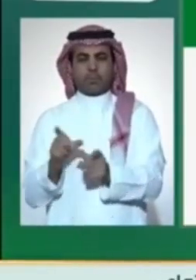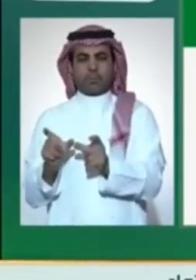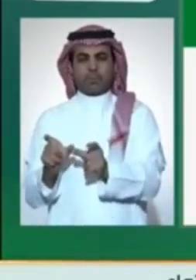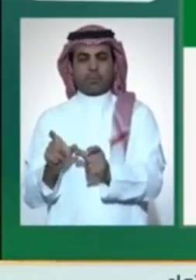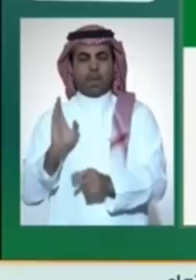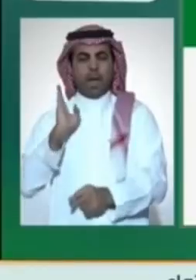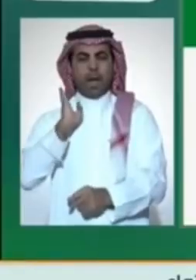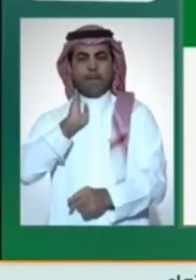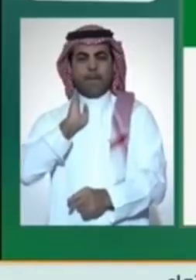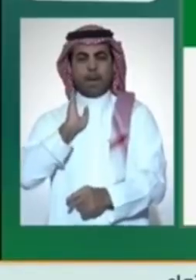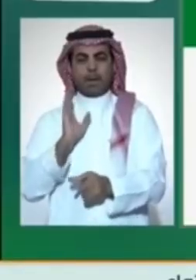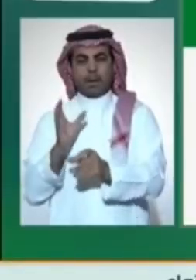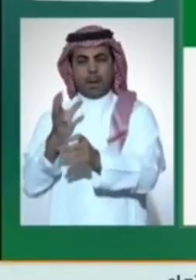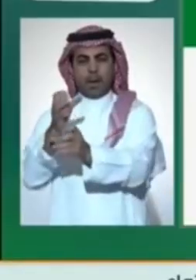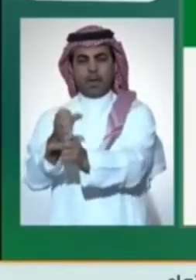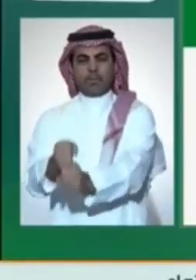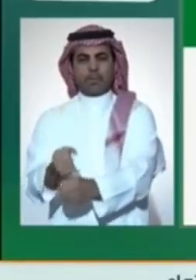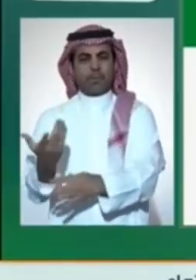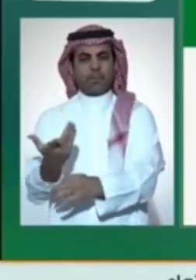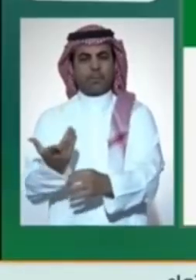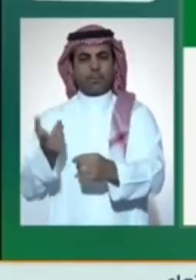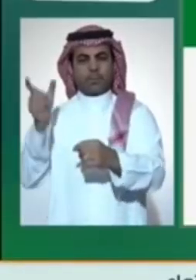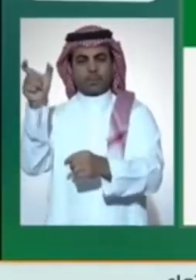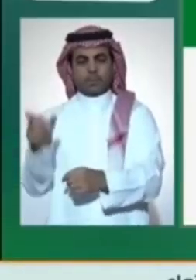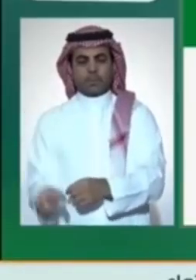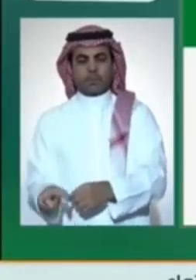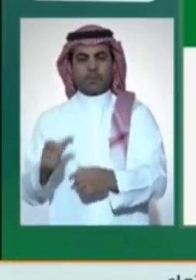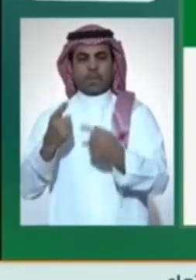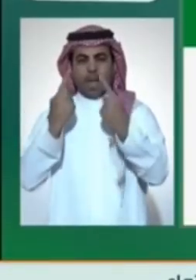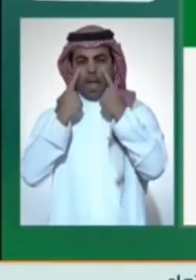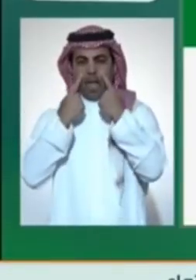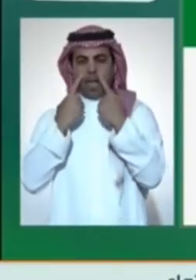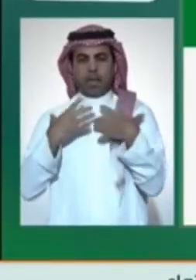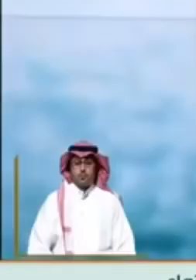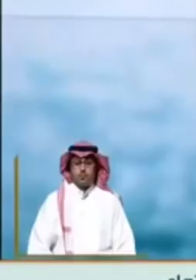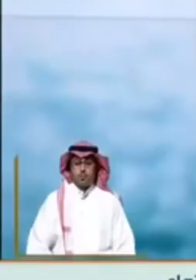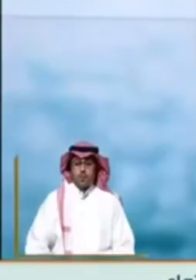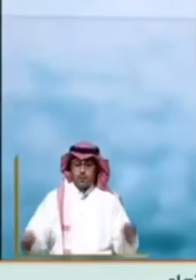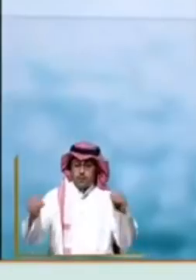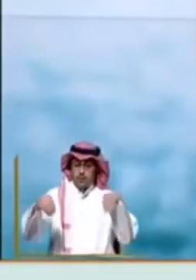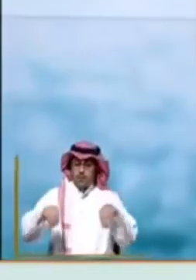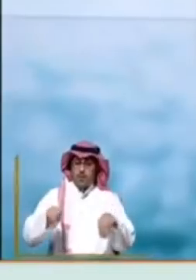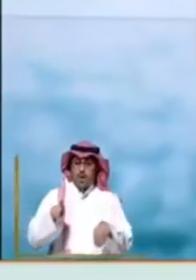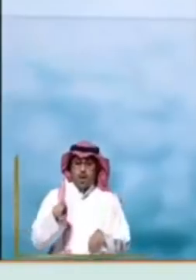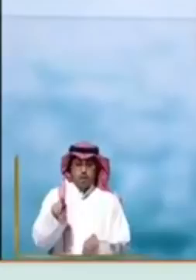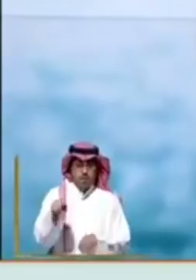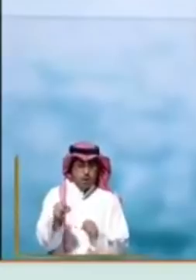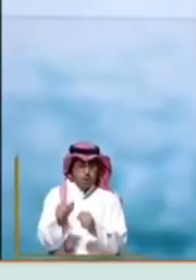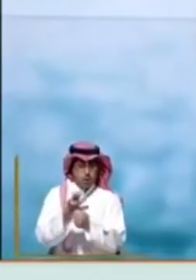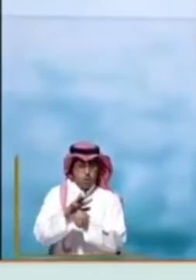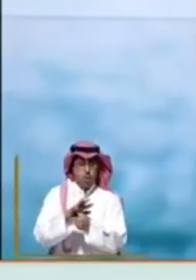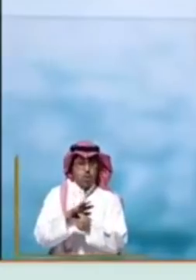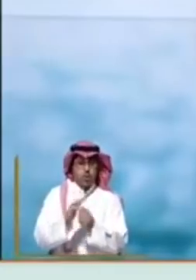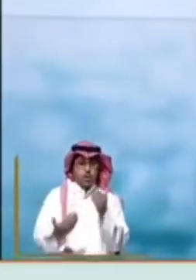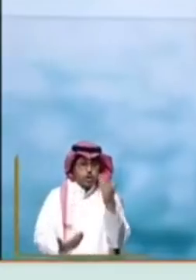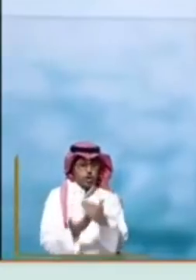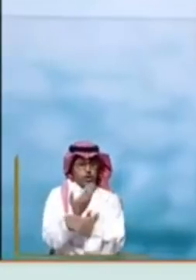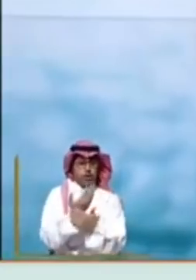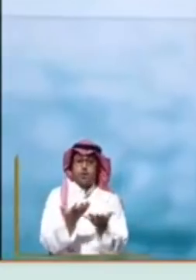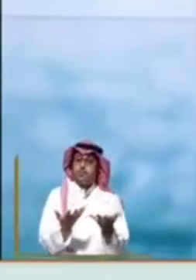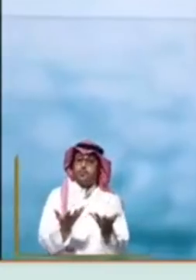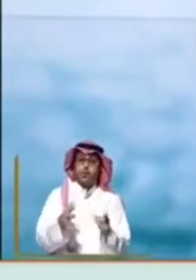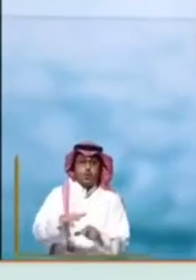أمانة أن يحمي ويحافظ على صحة وحياة الآخرين. وحول آخر مستجدات فيروس